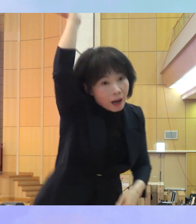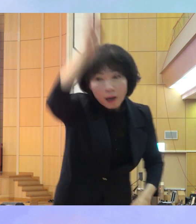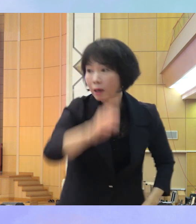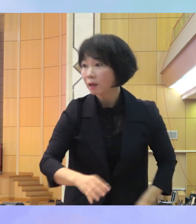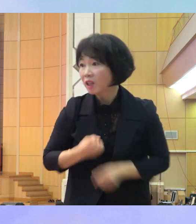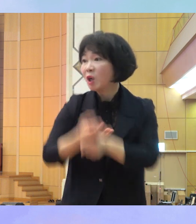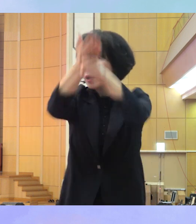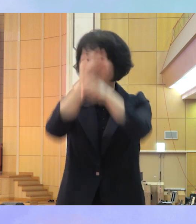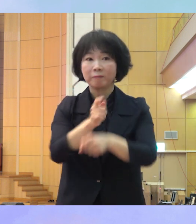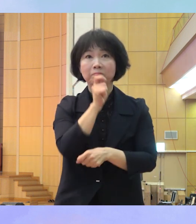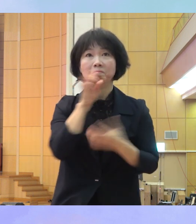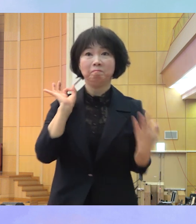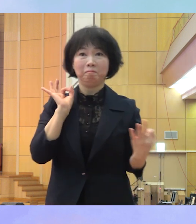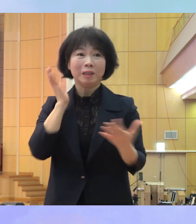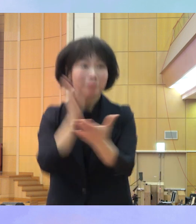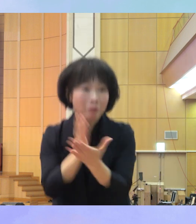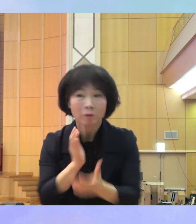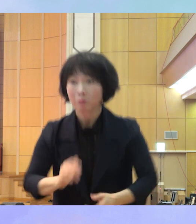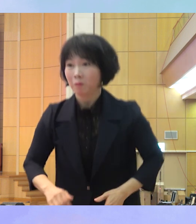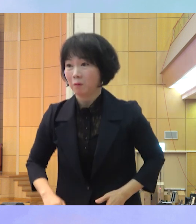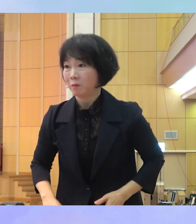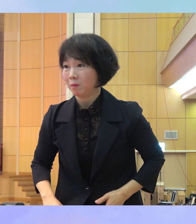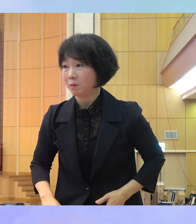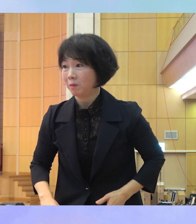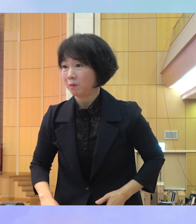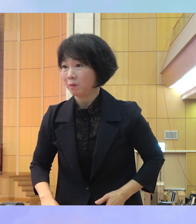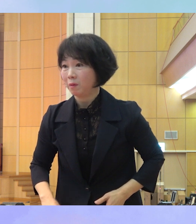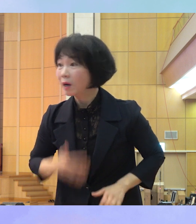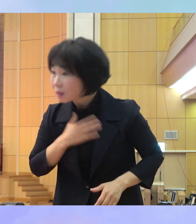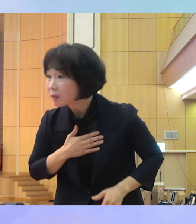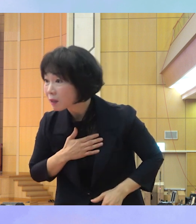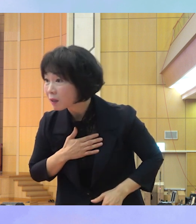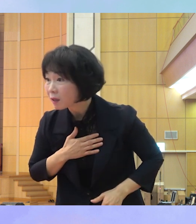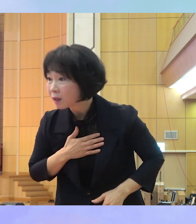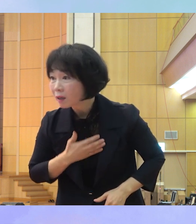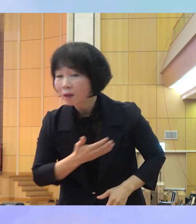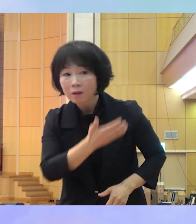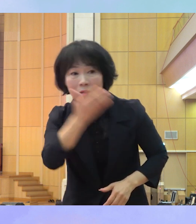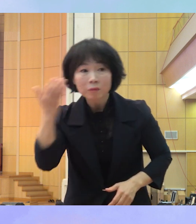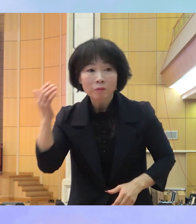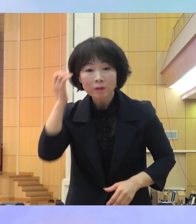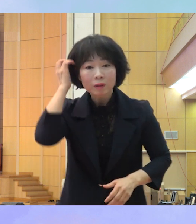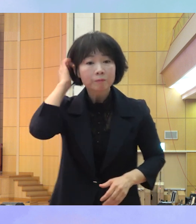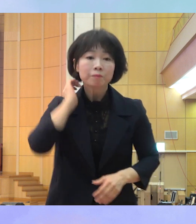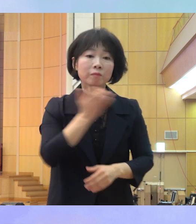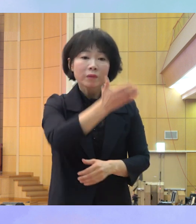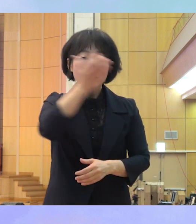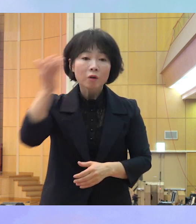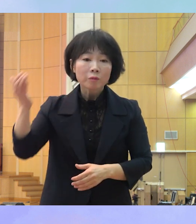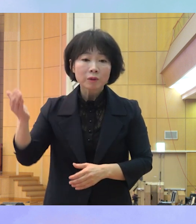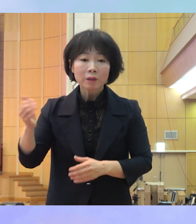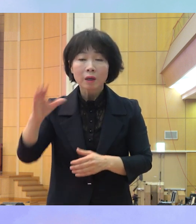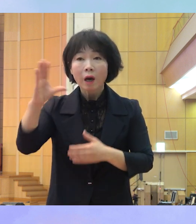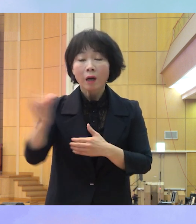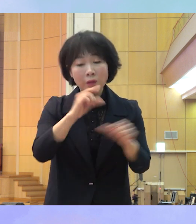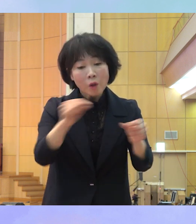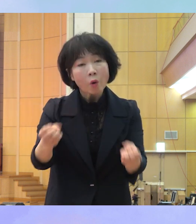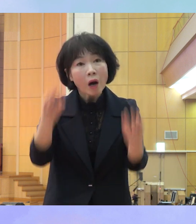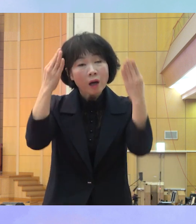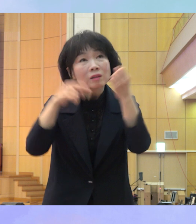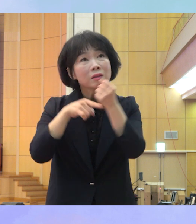동안 하면서 성찬에 대한 설교 지금 처음으로 해주는 거예요. 여러분이 알고 하라는 거예요. 알고 하라는